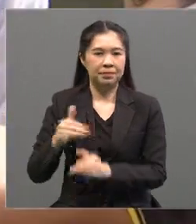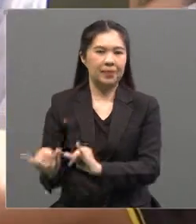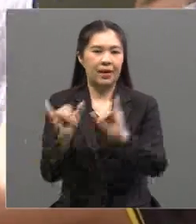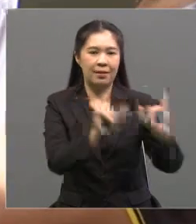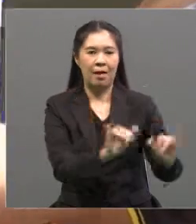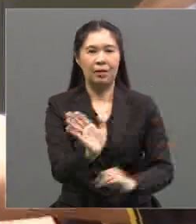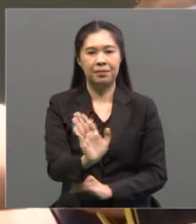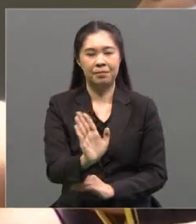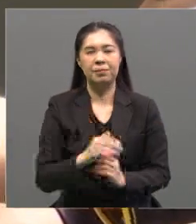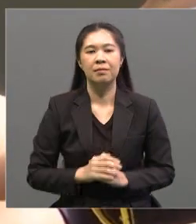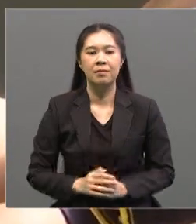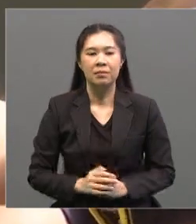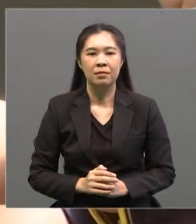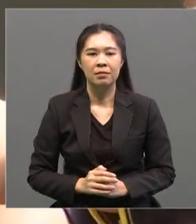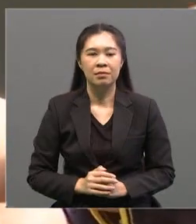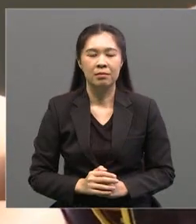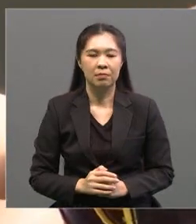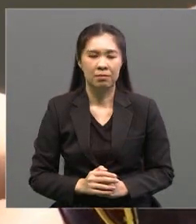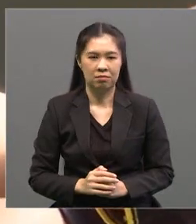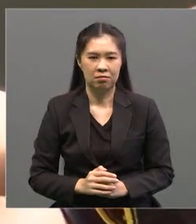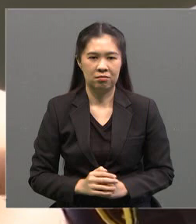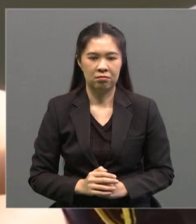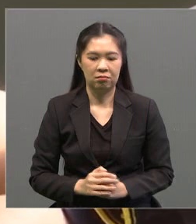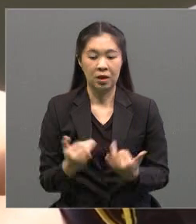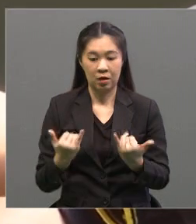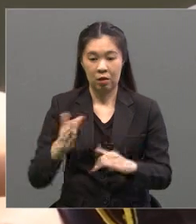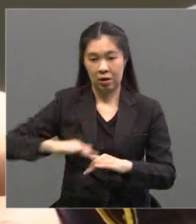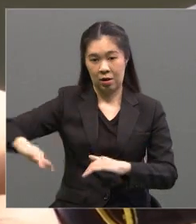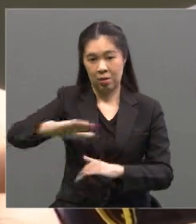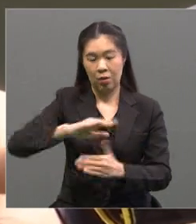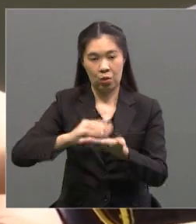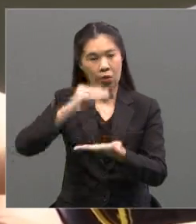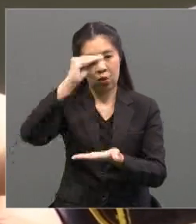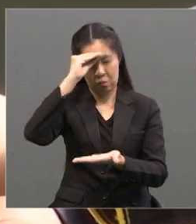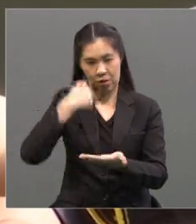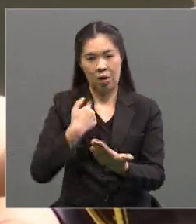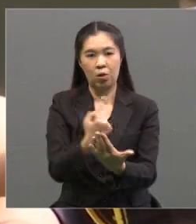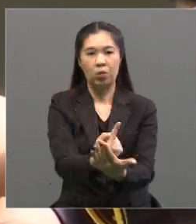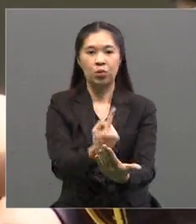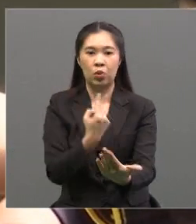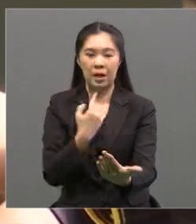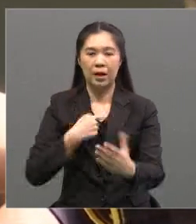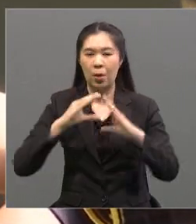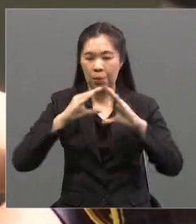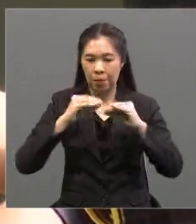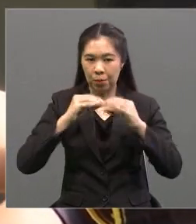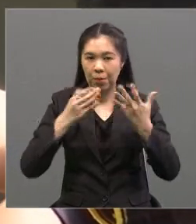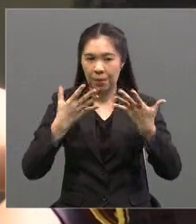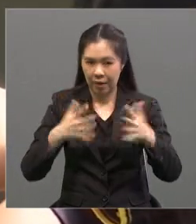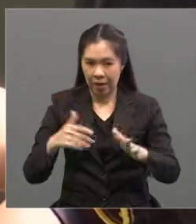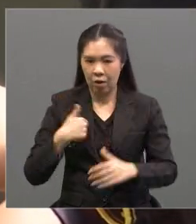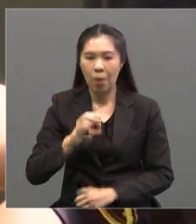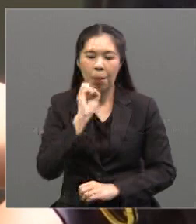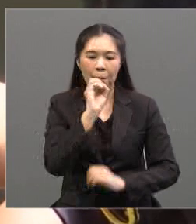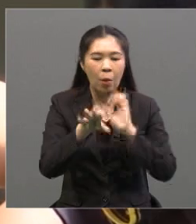ครับเพื่อนๆน้องๆมาก็คือแบบว่ามารอรับฟังจากที่ผู้ผมตัวแทนของผู้ผมขึ้นไปประชุมเสร็จก็จะมาบอก